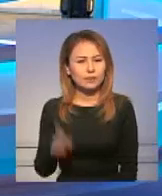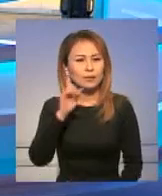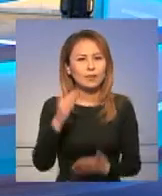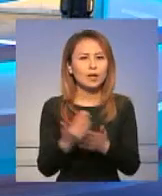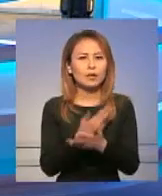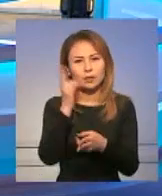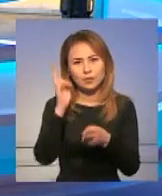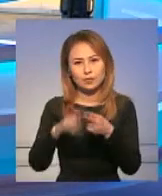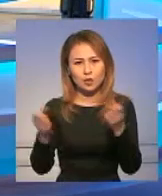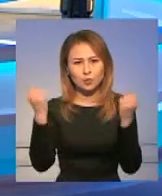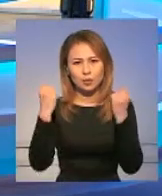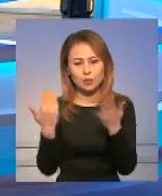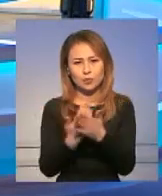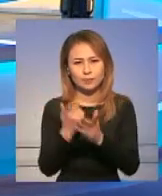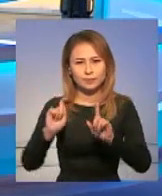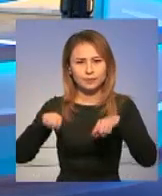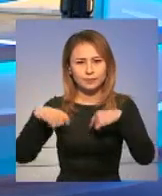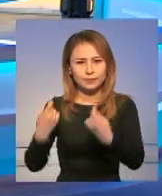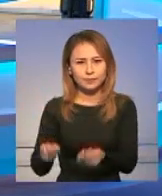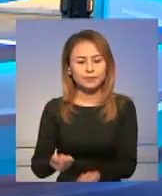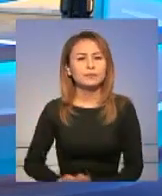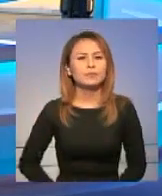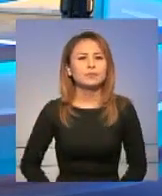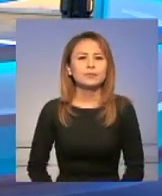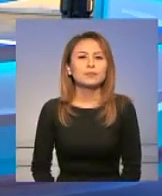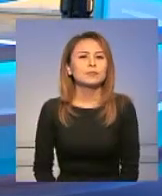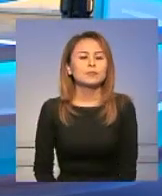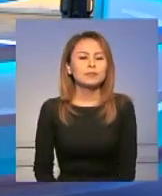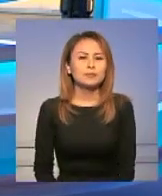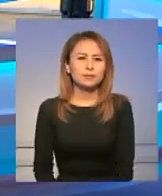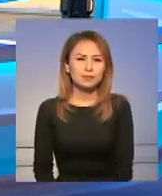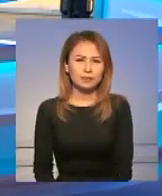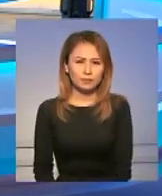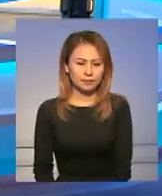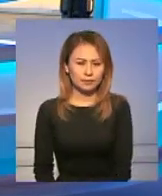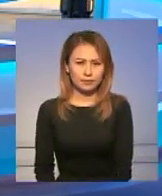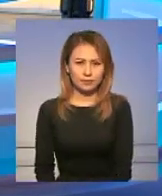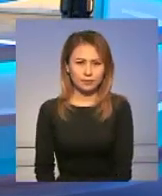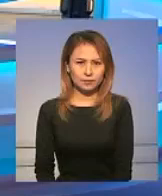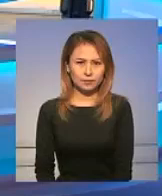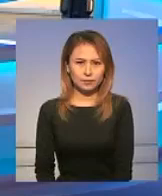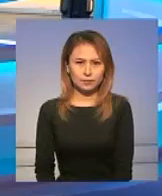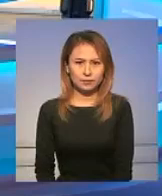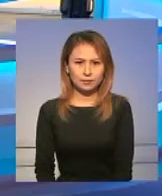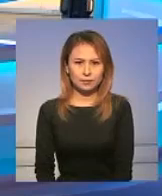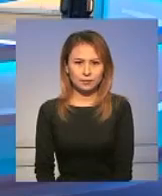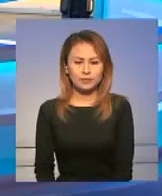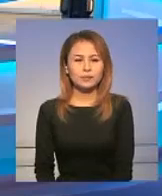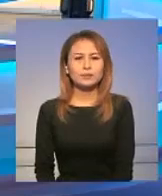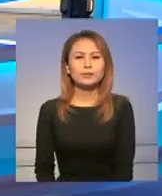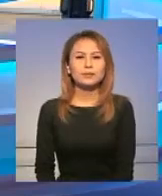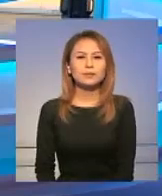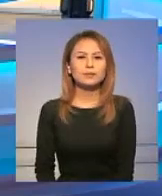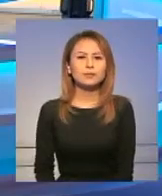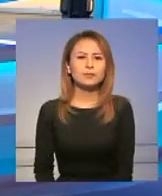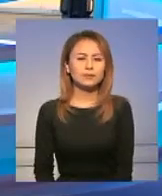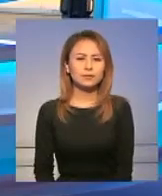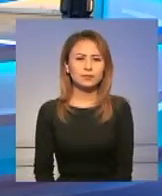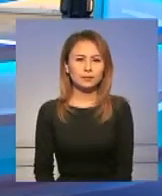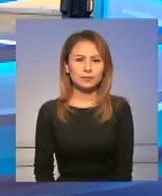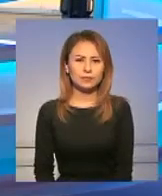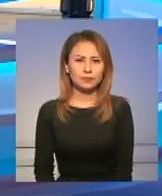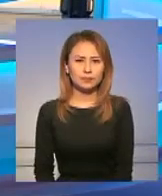Әзірге айтарымыз осы. Спорт әлеміндегі соңғы жаңалықтармен әріптесім Аслан Қаженов таныстыратын болады. Аслан, қайырлы күн, сөз кезегі өзіңізде. Қайырлы күн, Марал. Рахмет,